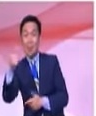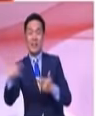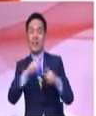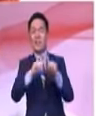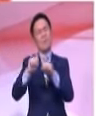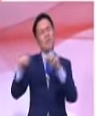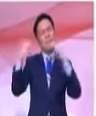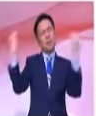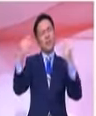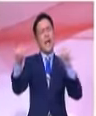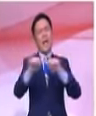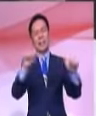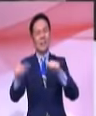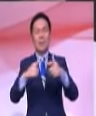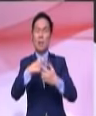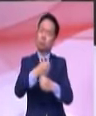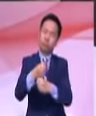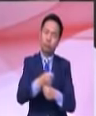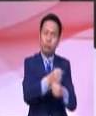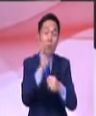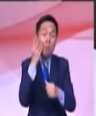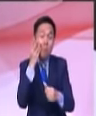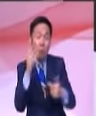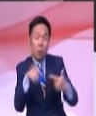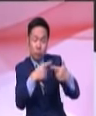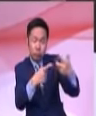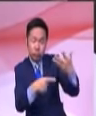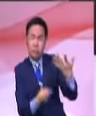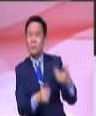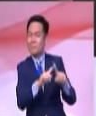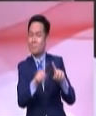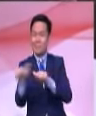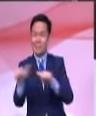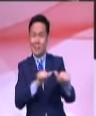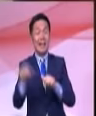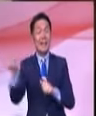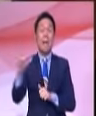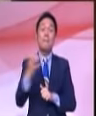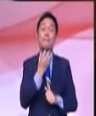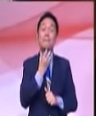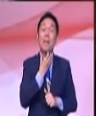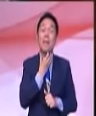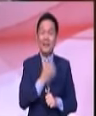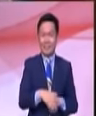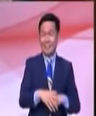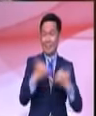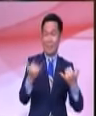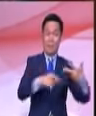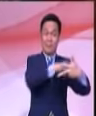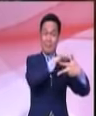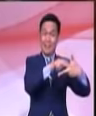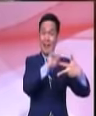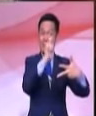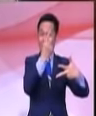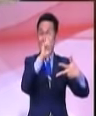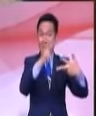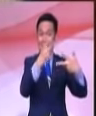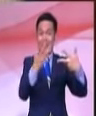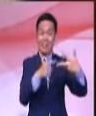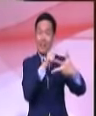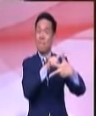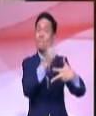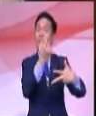cakna komuniti dan majlis berbuka puasa. Perak merupakan negeri pembuka untuk laluan 3 bagi program Jelajah Ramadan RTM